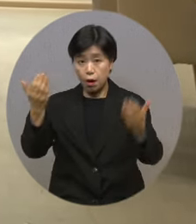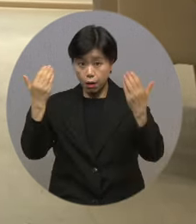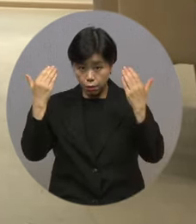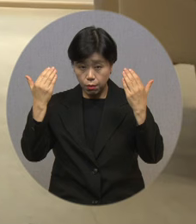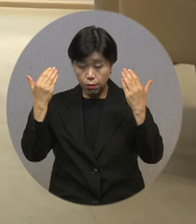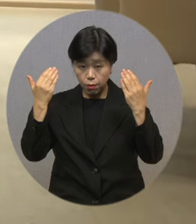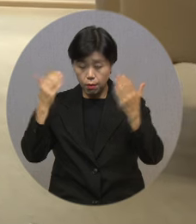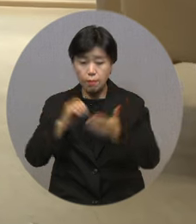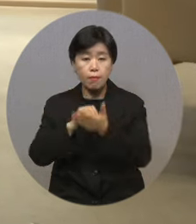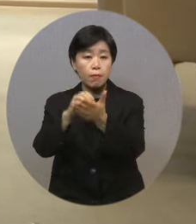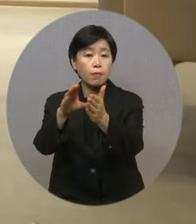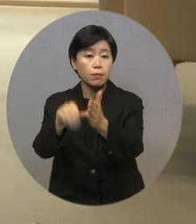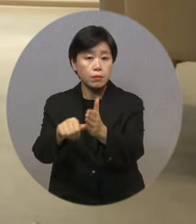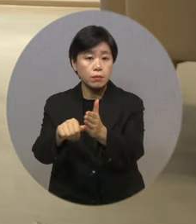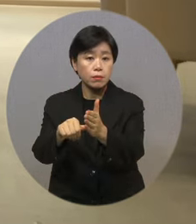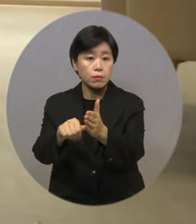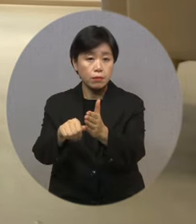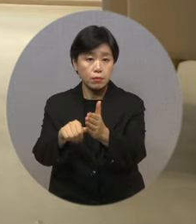진단도 받고